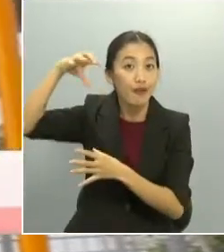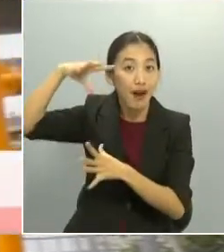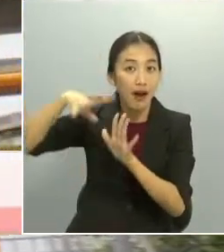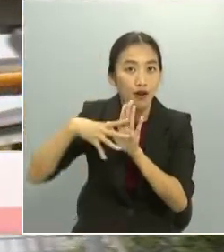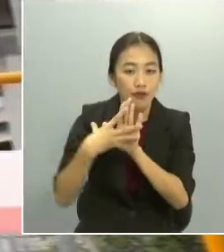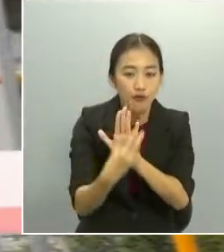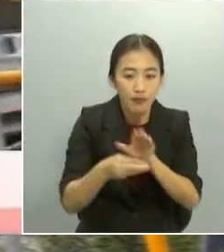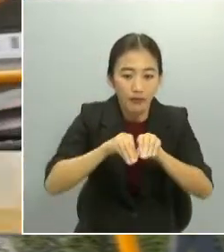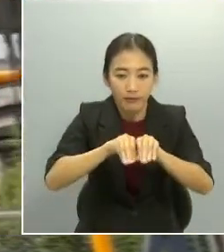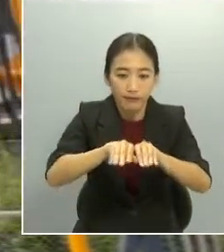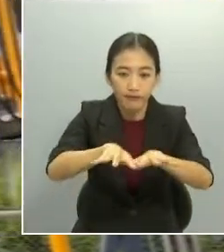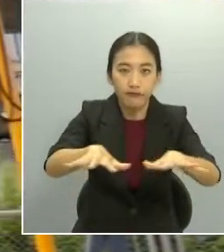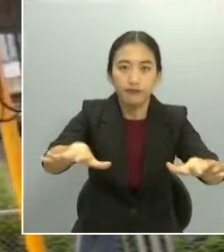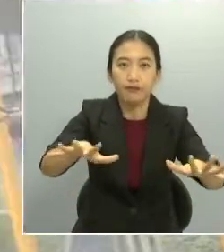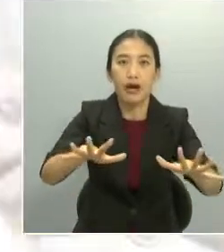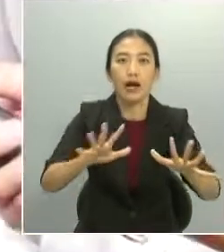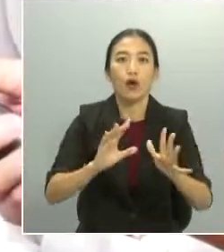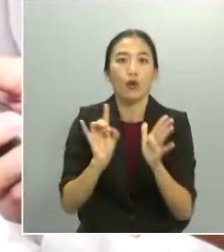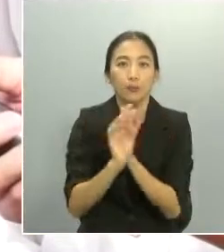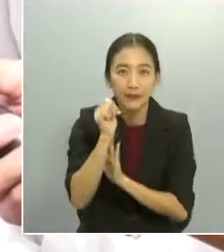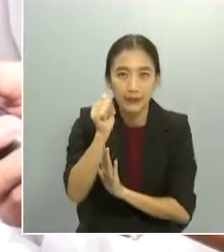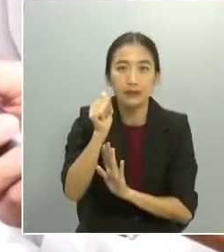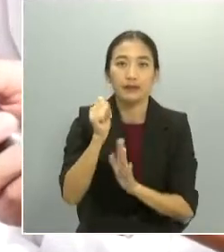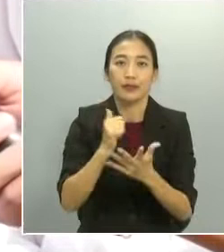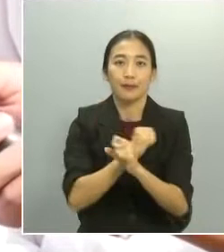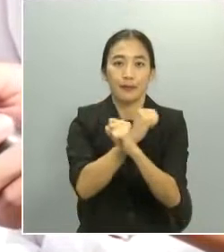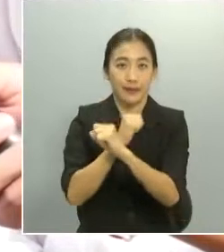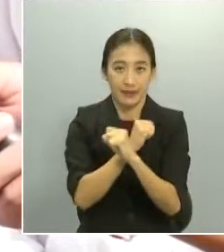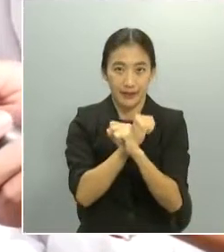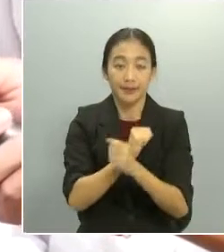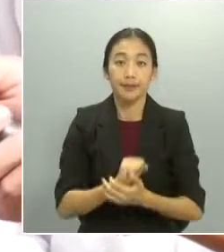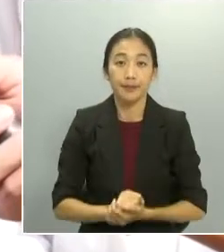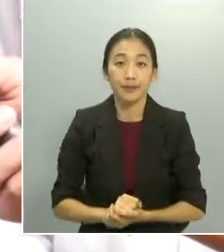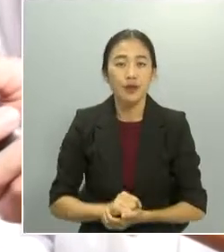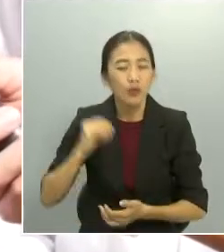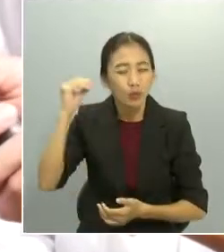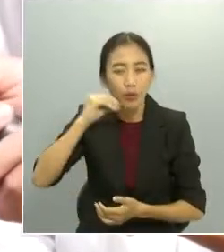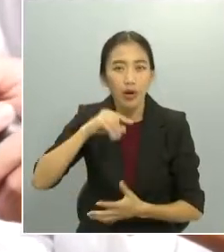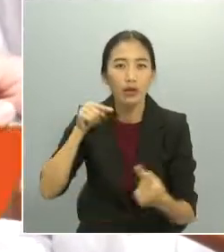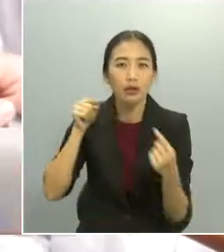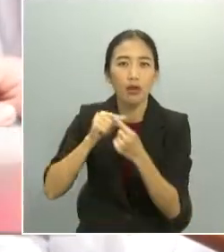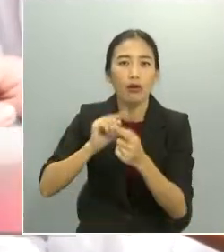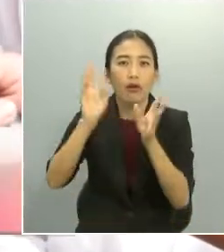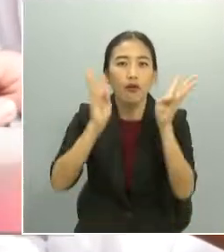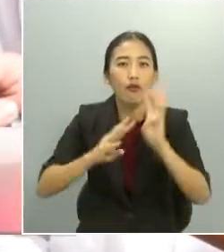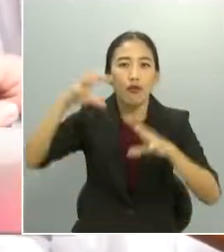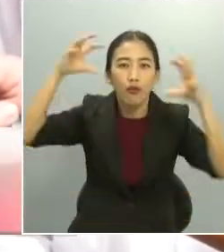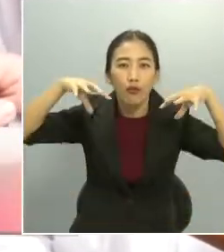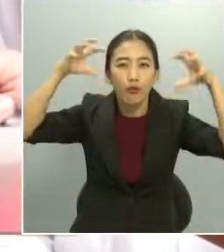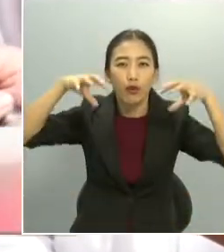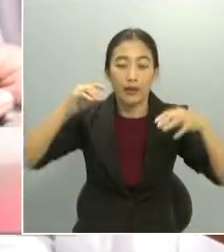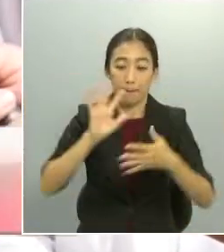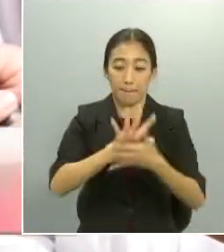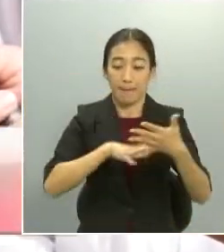ประสิทธิภาพและปลอดภัย foetเนี่ยเวลาที่จะฤดูฝนเข้ามานะครับเราก็จะมีแผนในการดำเนินงาน